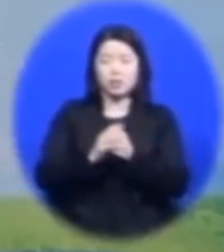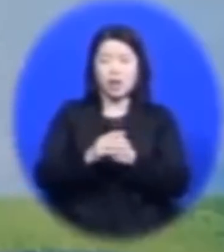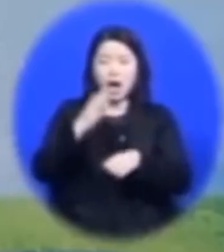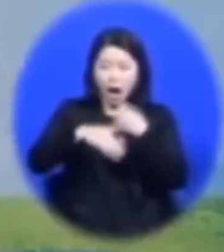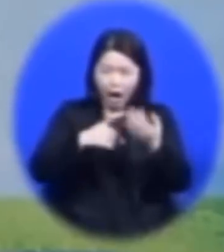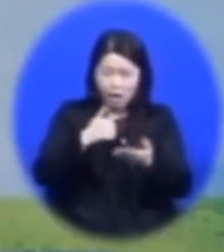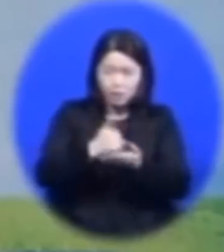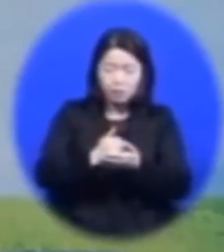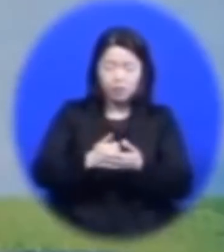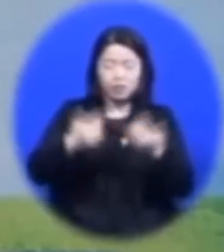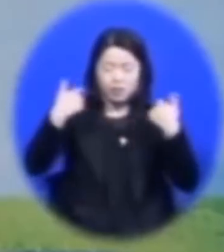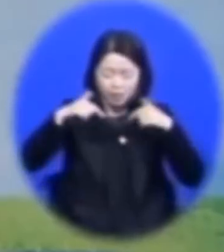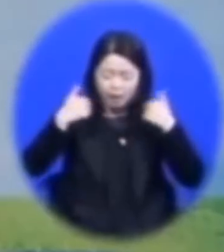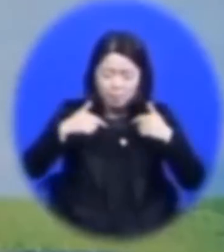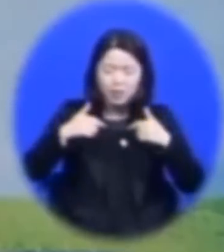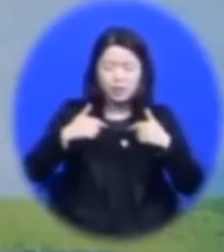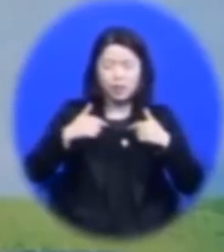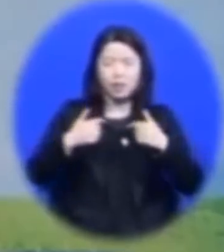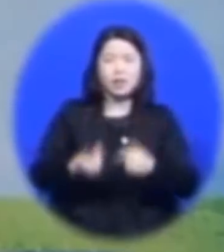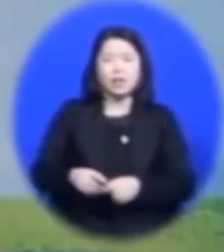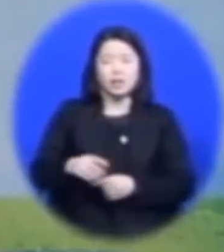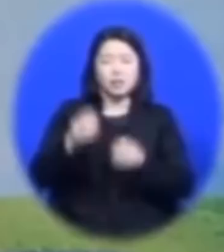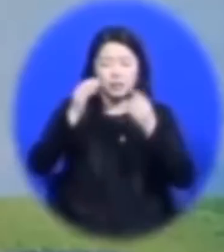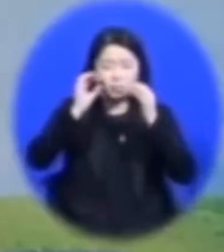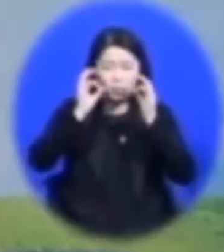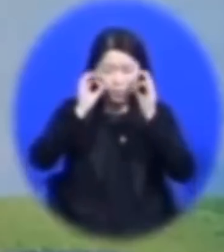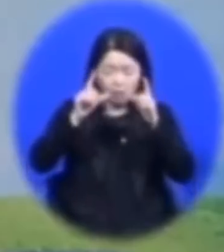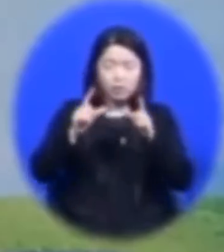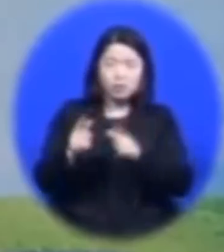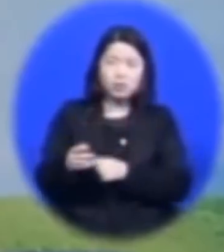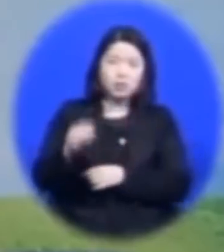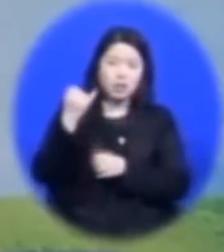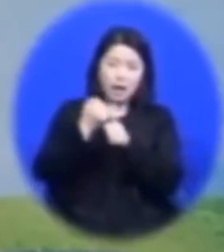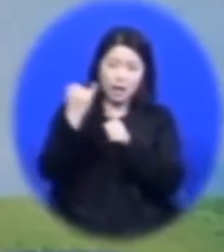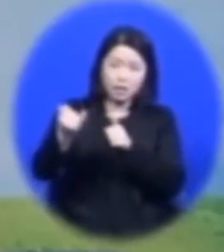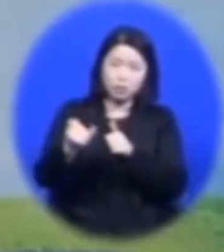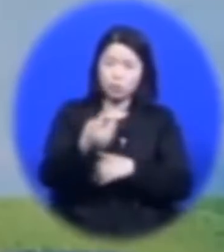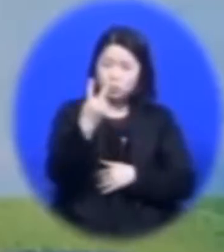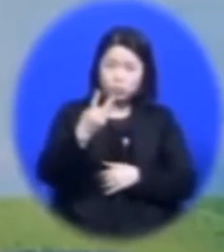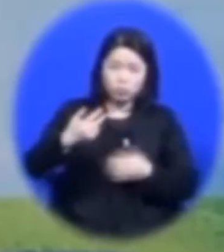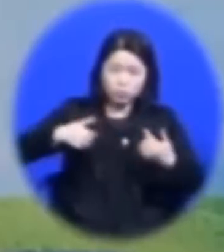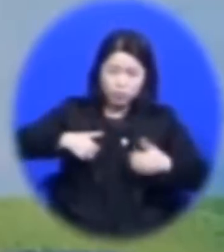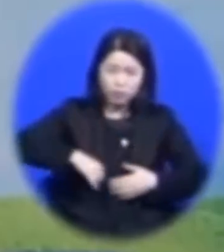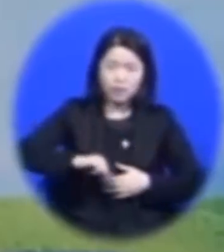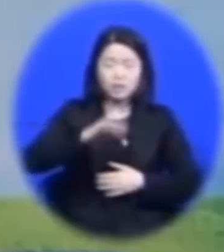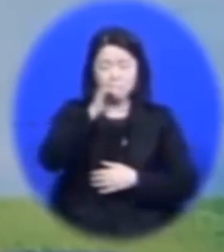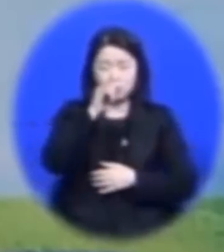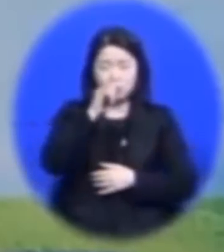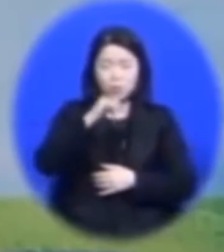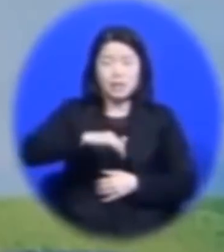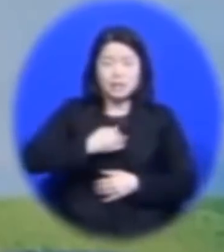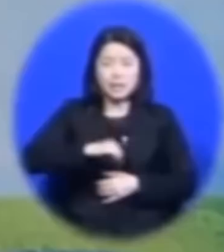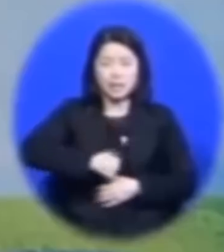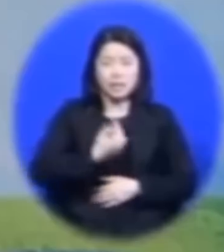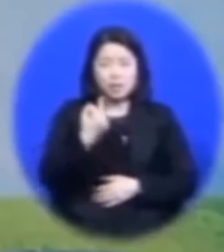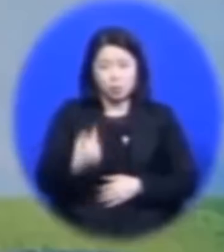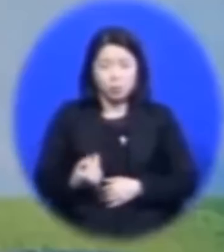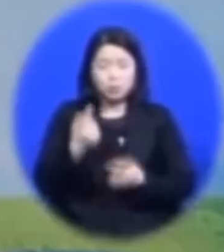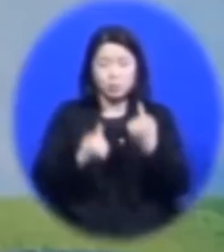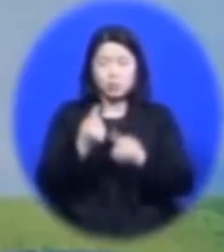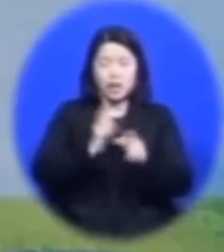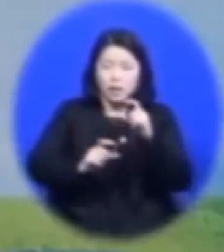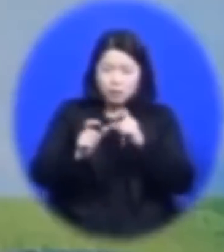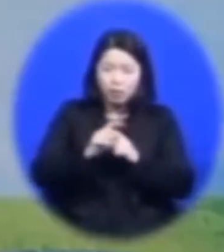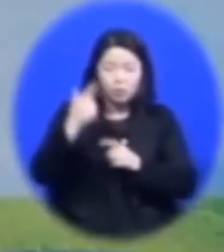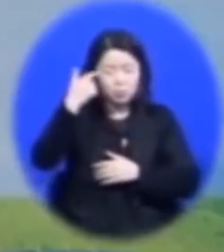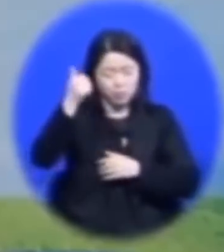기도하는 아내가 옆에 있고 두 자식이 있고 자기 동생보다 목사님을 더 사랑하고도 눈물